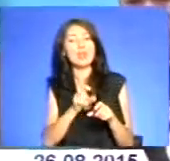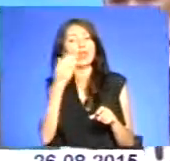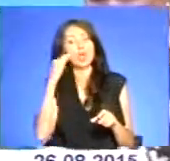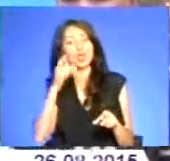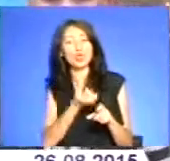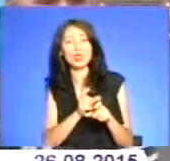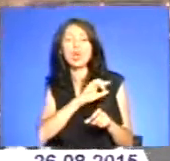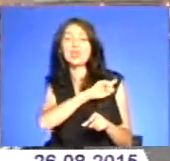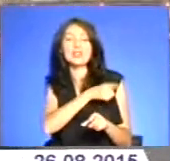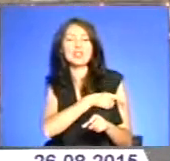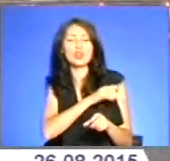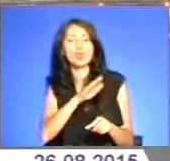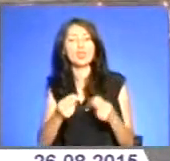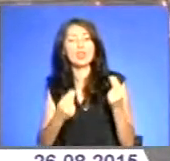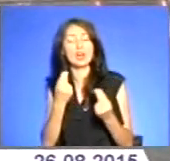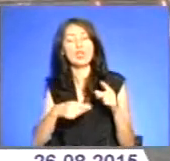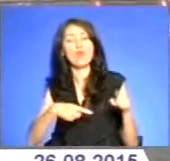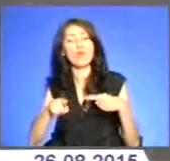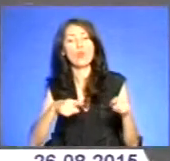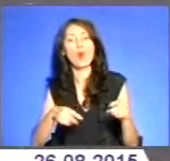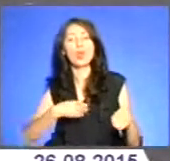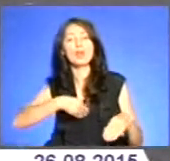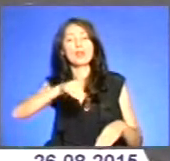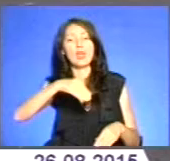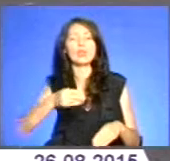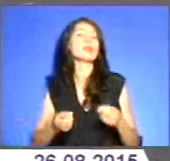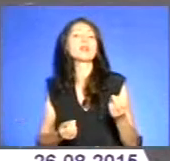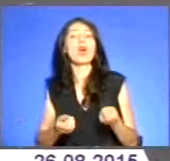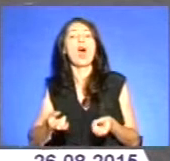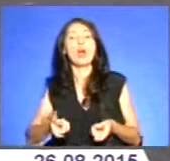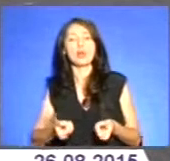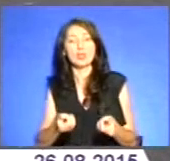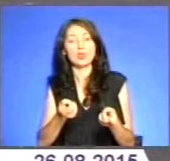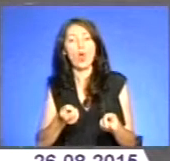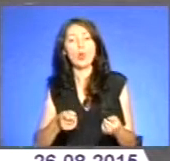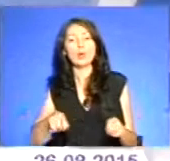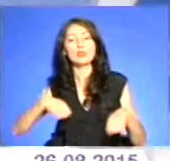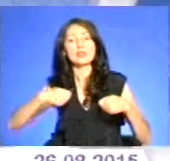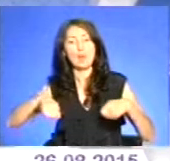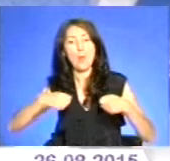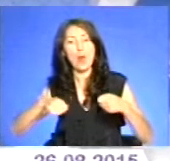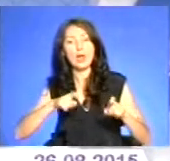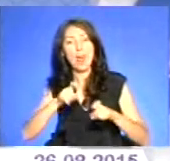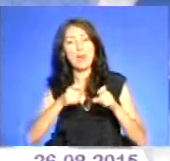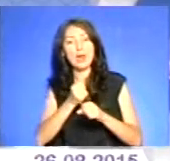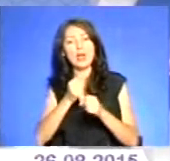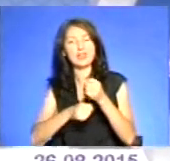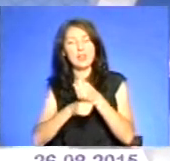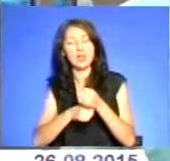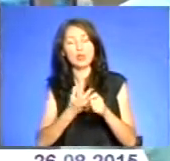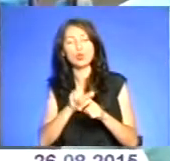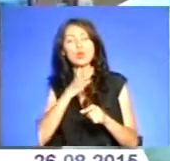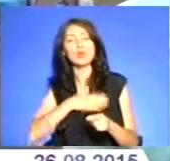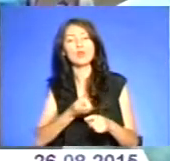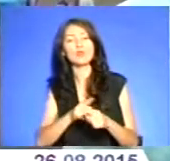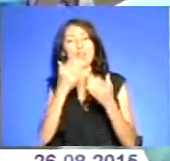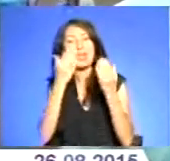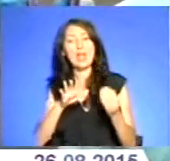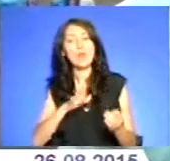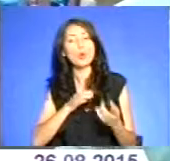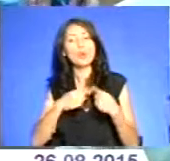солодкому столі. Ми організували також виїзну польову кухню, де зможемо всіх